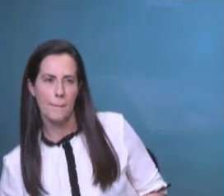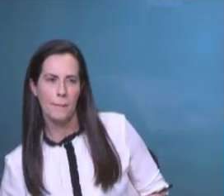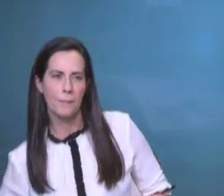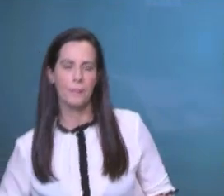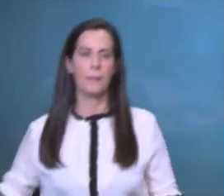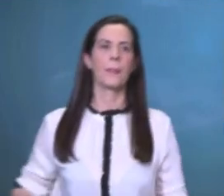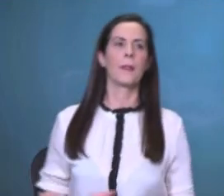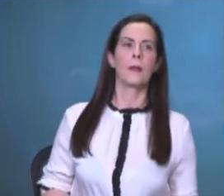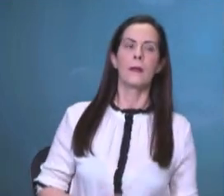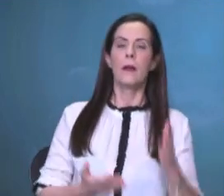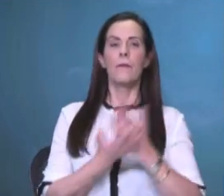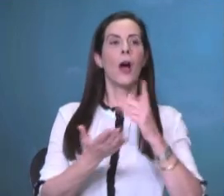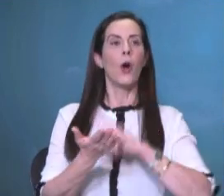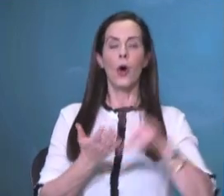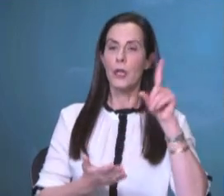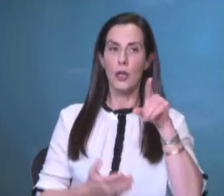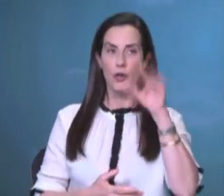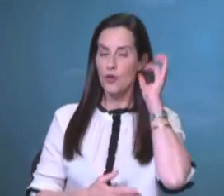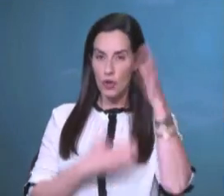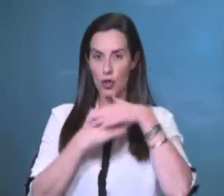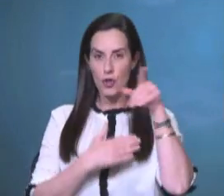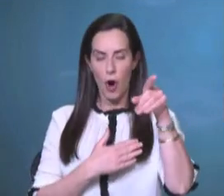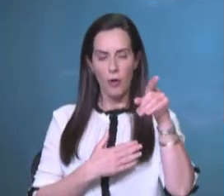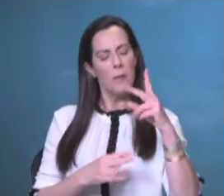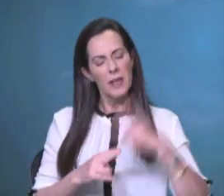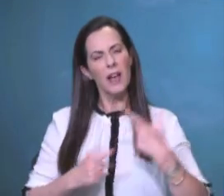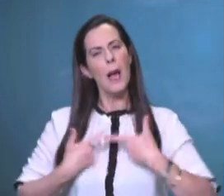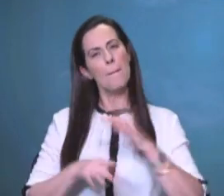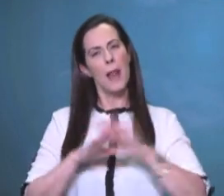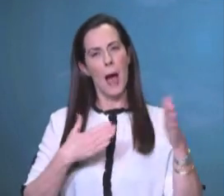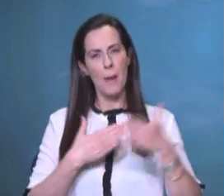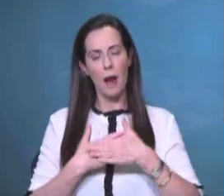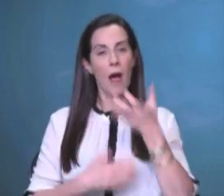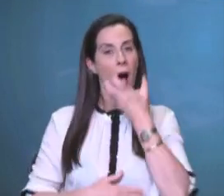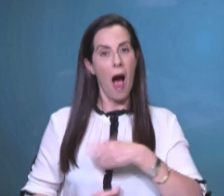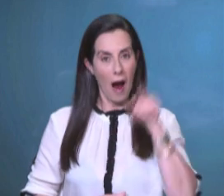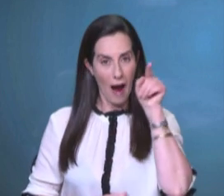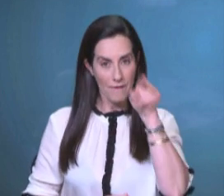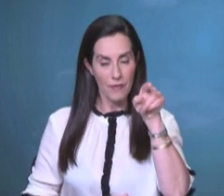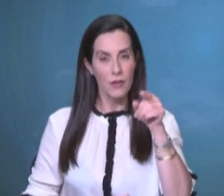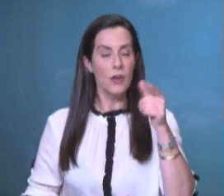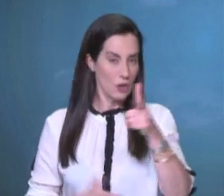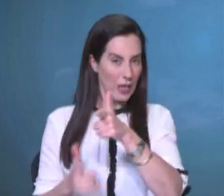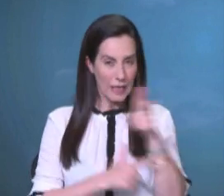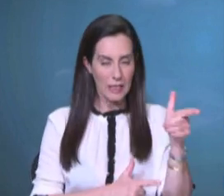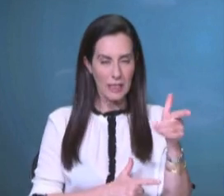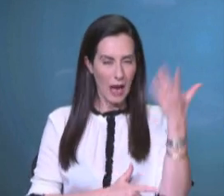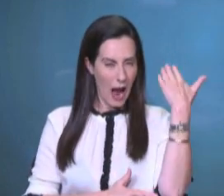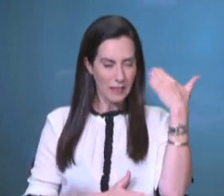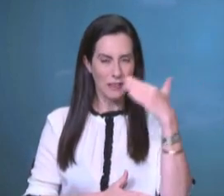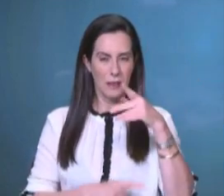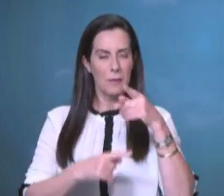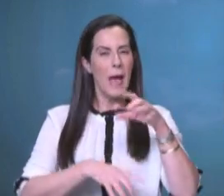כבר חודש ושבוע שתמר אטינגר מתרגלת לחיים בלא בעלה, הרב אחיעד, שנרצח בפיגוע המשולב בצומת אריאל.